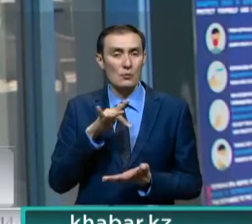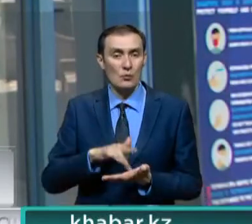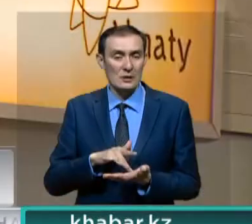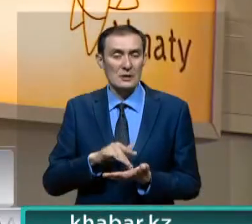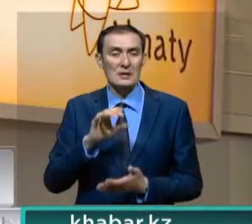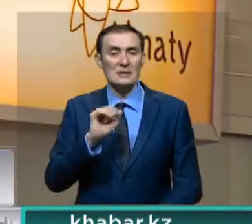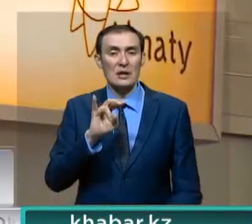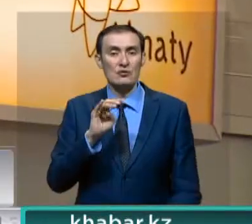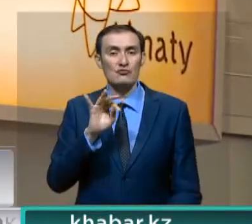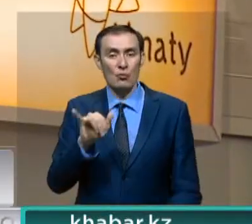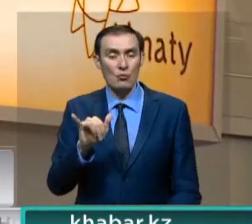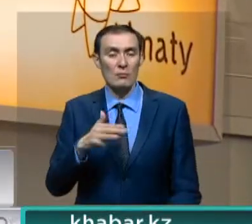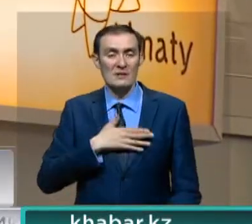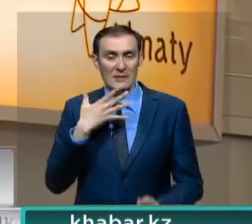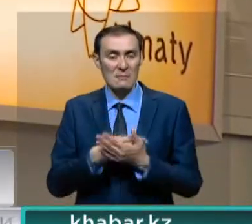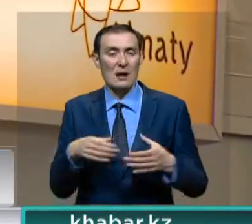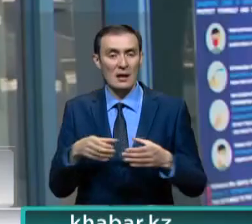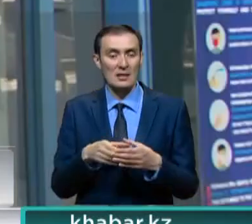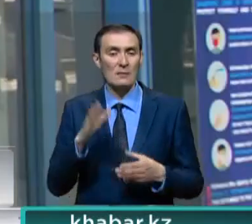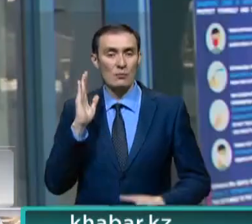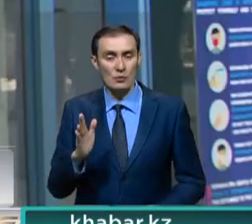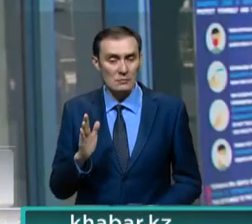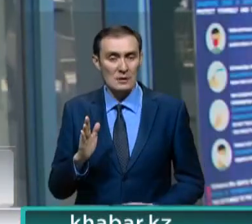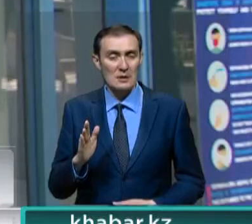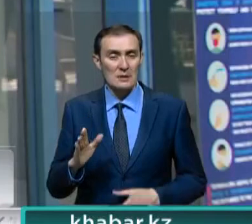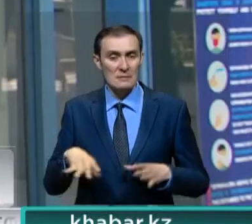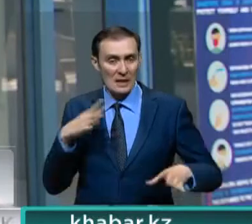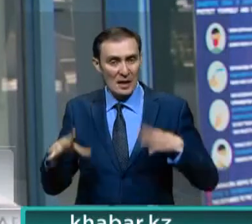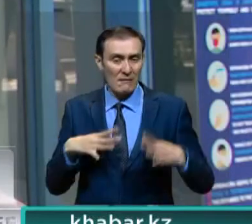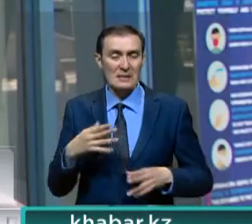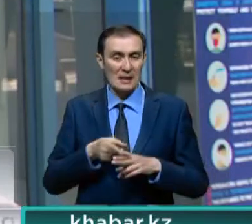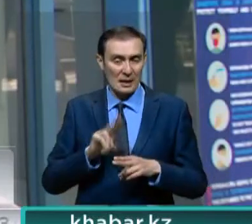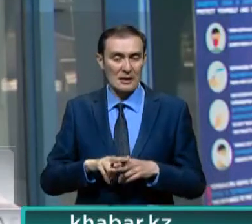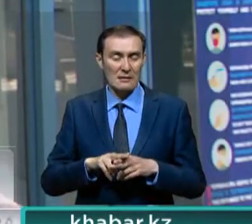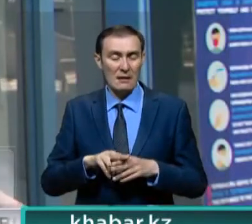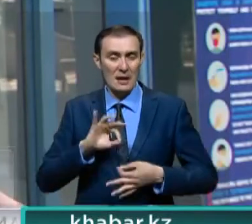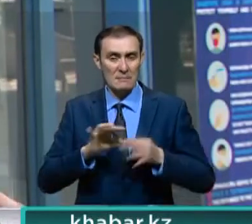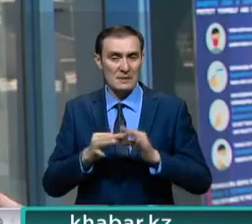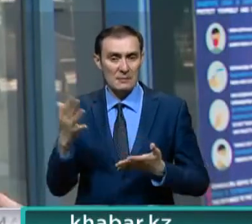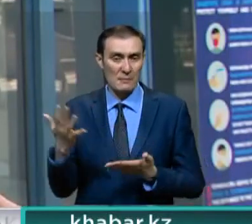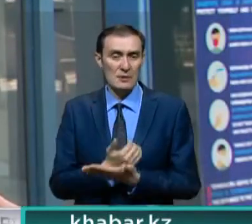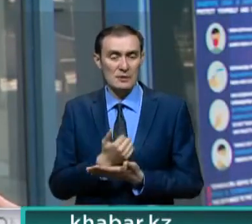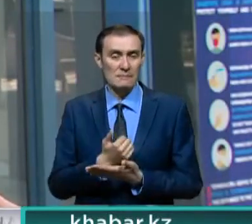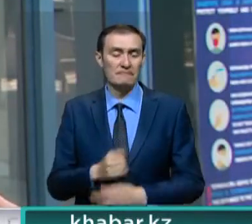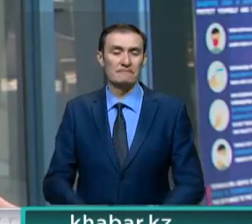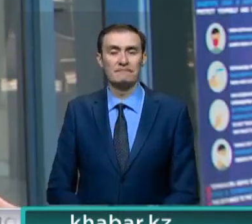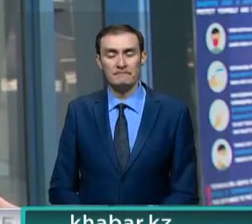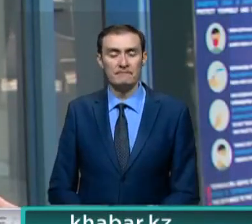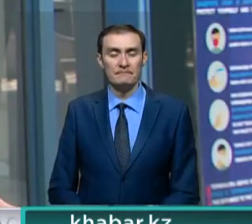Ханчжоу. Мы со своим коллективом будем целенаправленно двигаться к той олимпийской вершине, которую мы перед собой